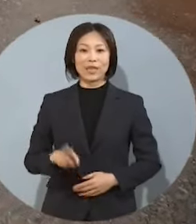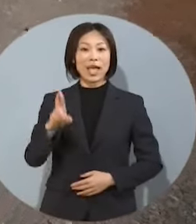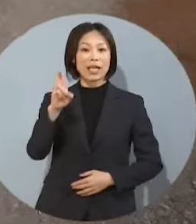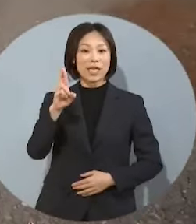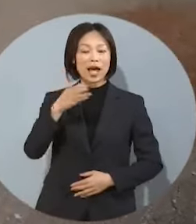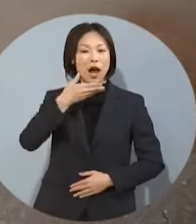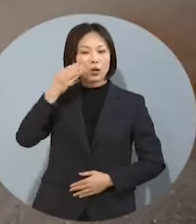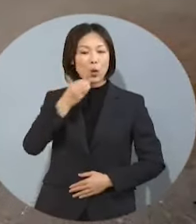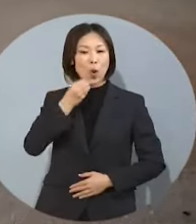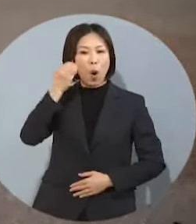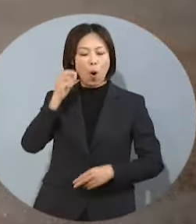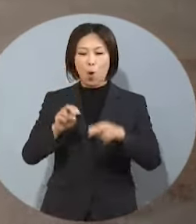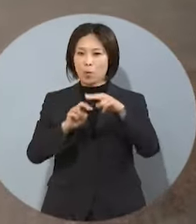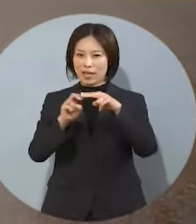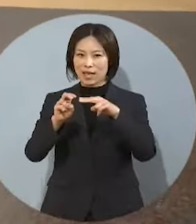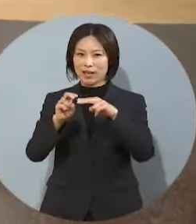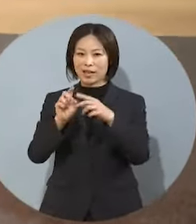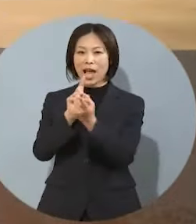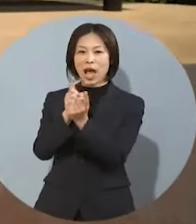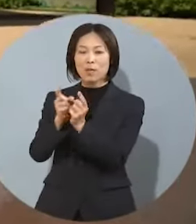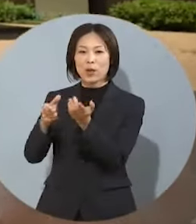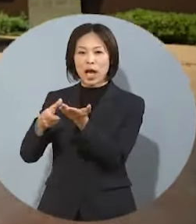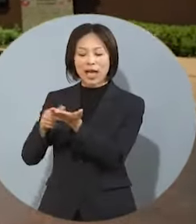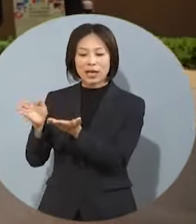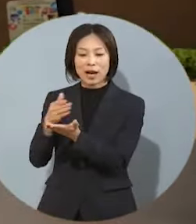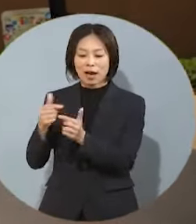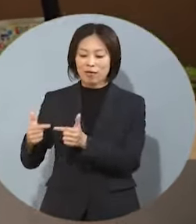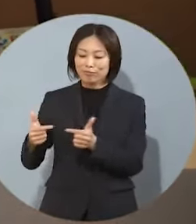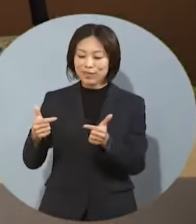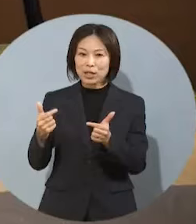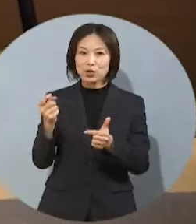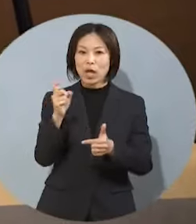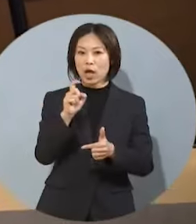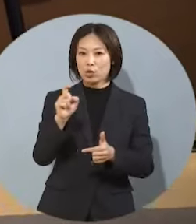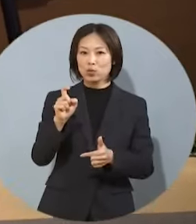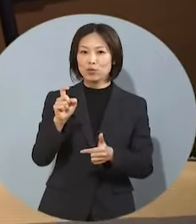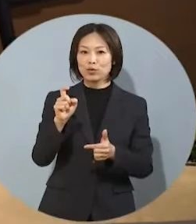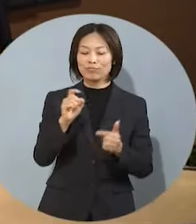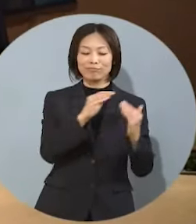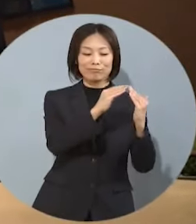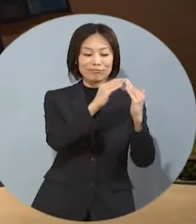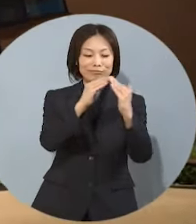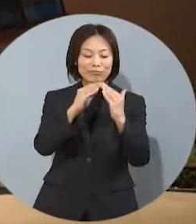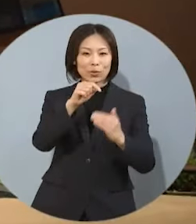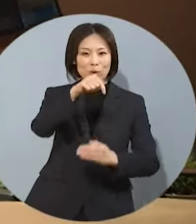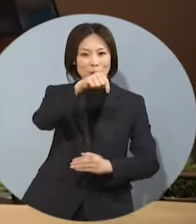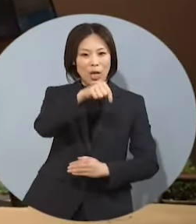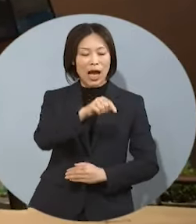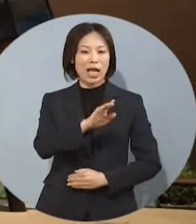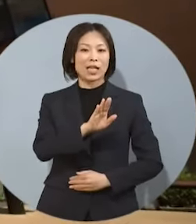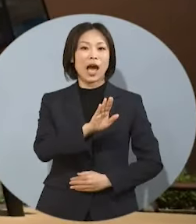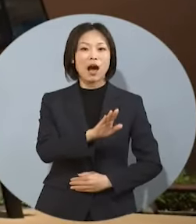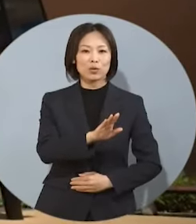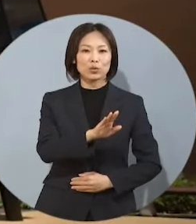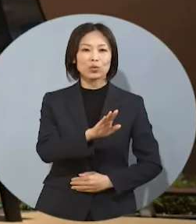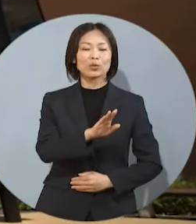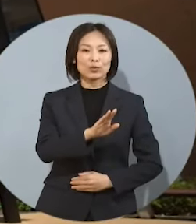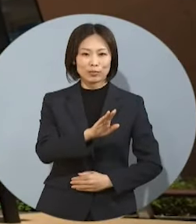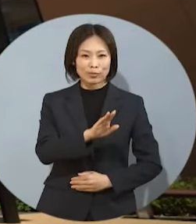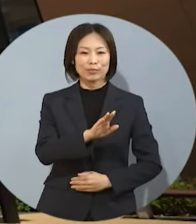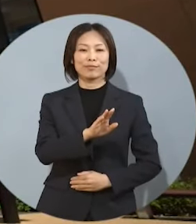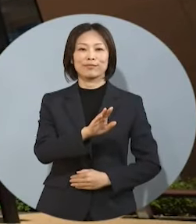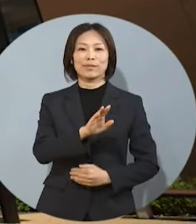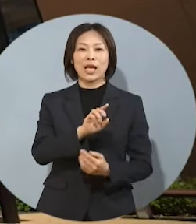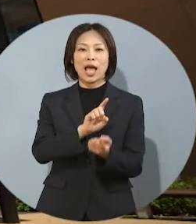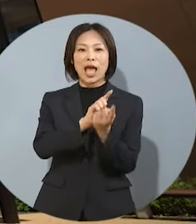JR 青梅線羽村駅からバスで10分、閑静な住宅街の一角にあったのは日野トント